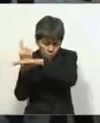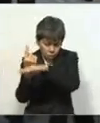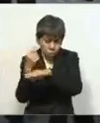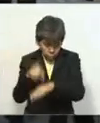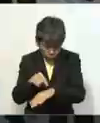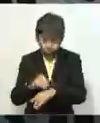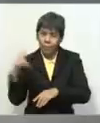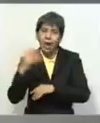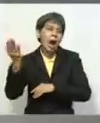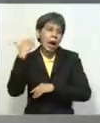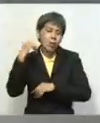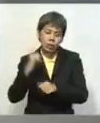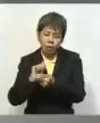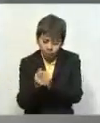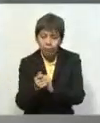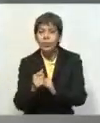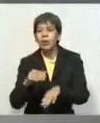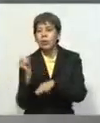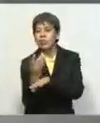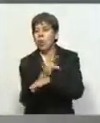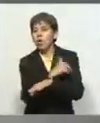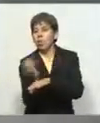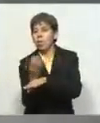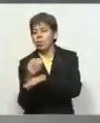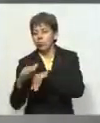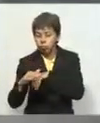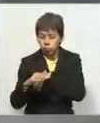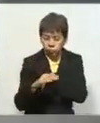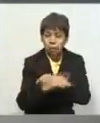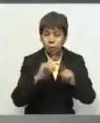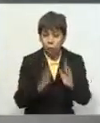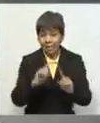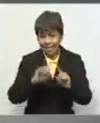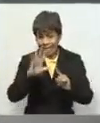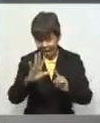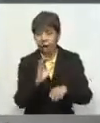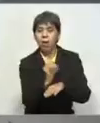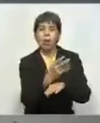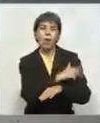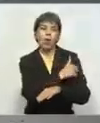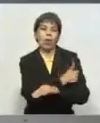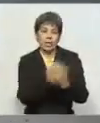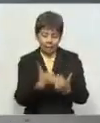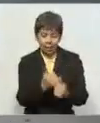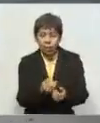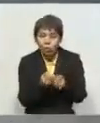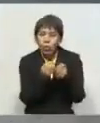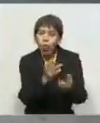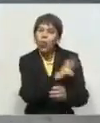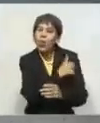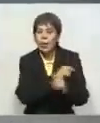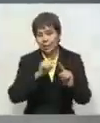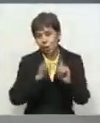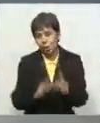อดยังบริเวณสนามบินเก่านะครับเพื่อนำส่งตัวน้องๆผู้ประสบภัยหมูป่าตัวที่5นะครับส่งต่อให้กับรถพยาบาลก่อนนำส่งตัวผู้ประสบภัยหมู